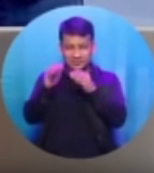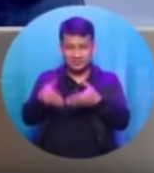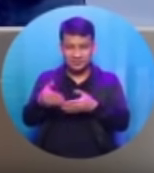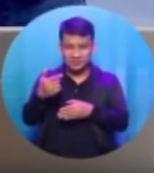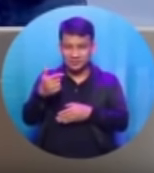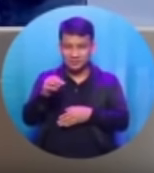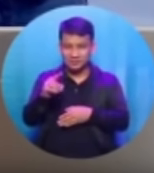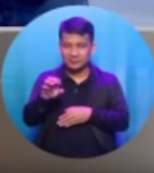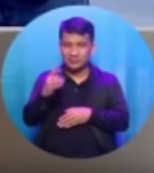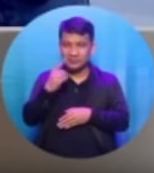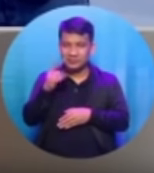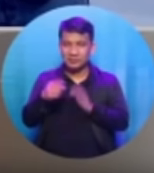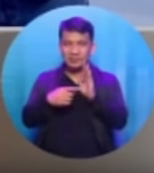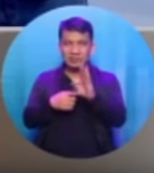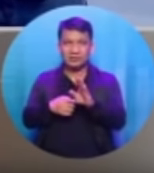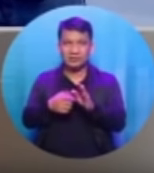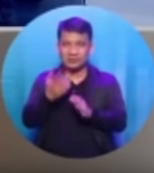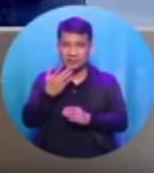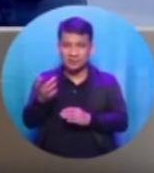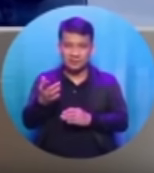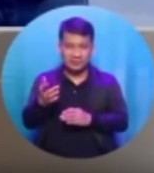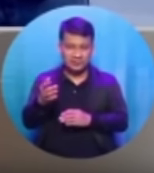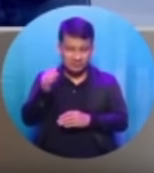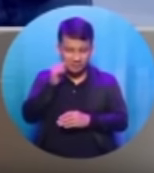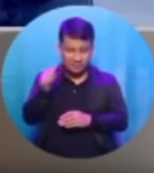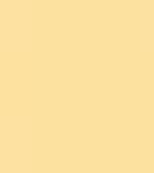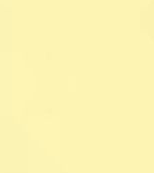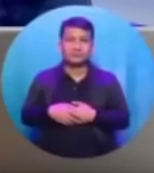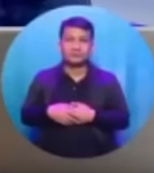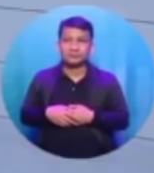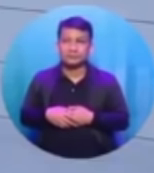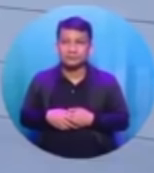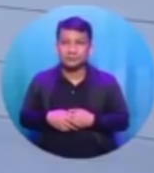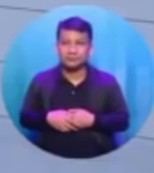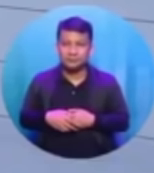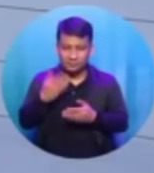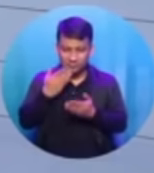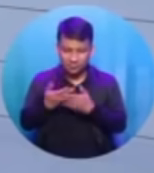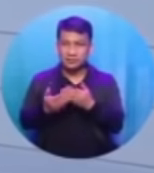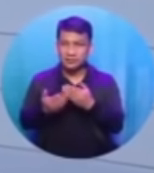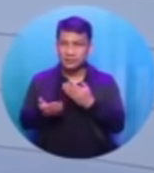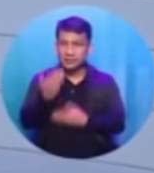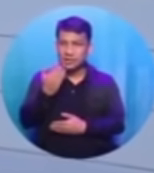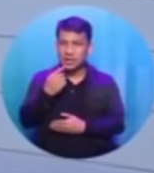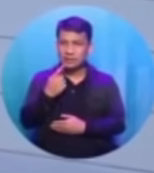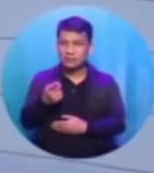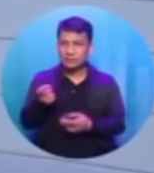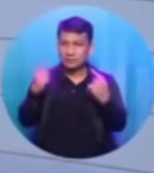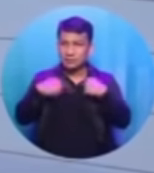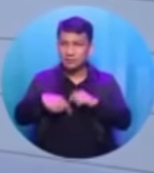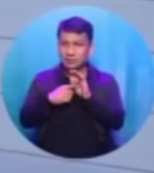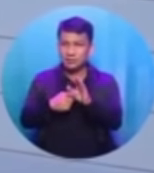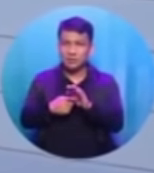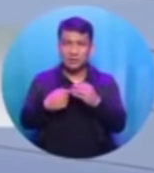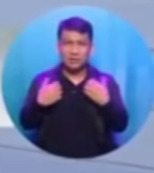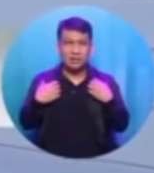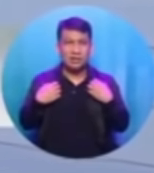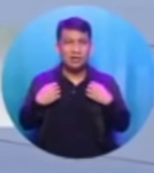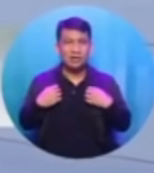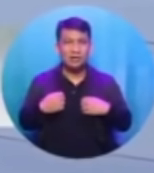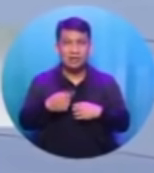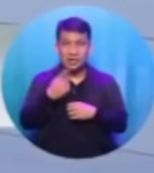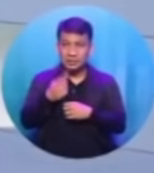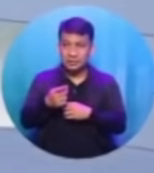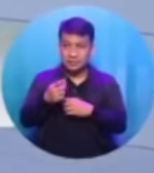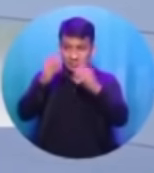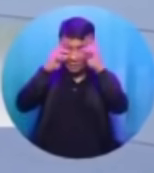Eagle Plastic Injection Corporation. Ma'am Alice, madam. Well, good morning po. Madam, kausap po lang po si Mayor Rex Gatchalian at